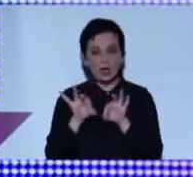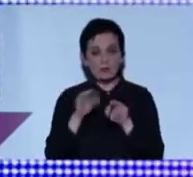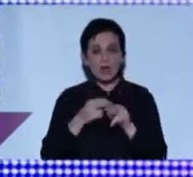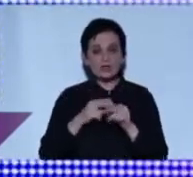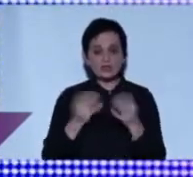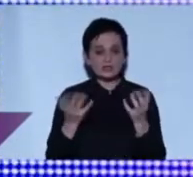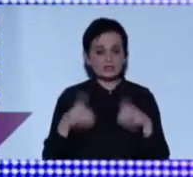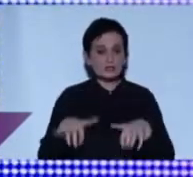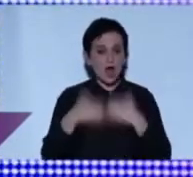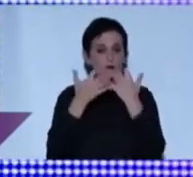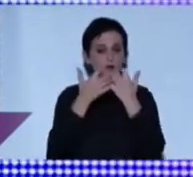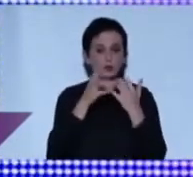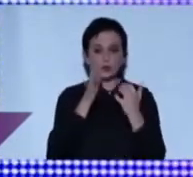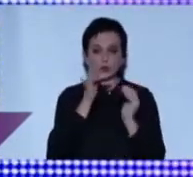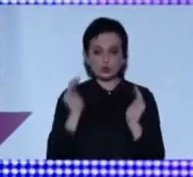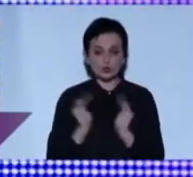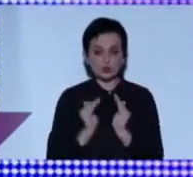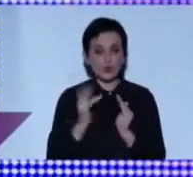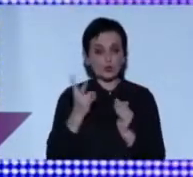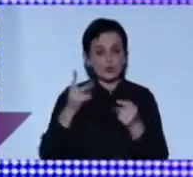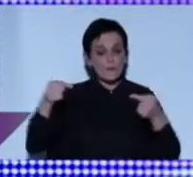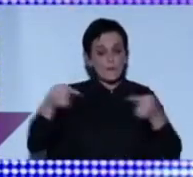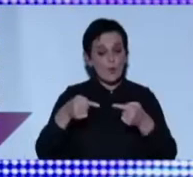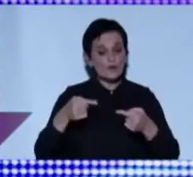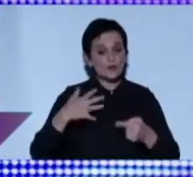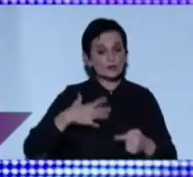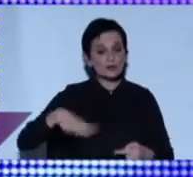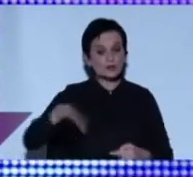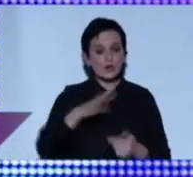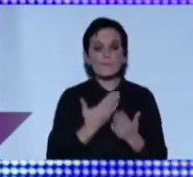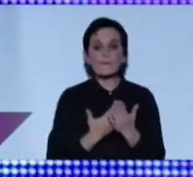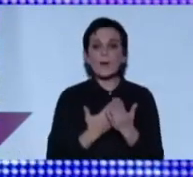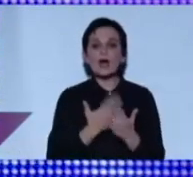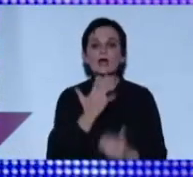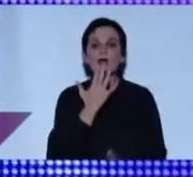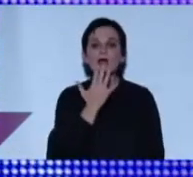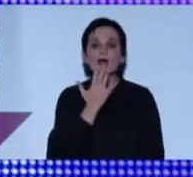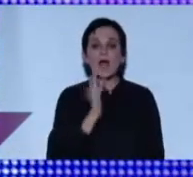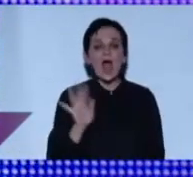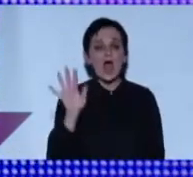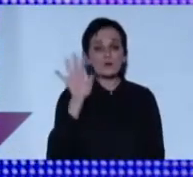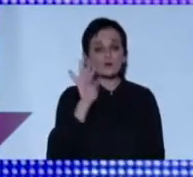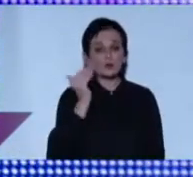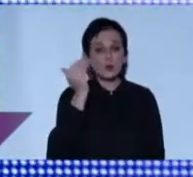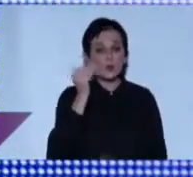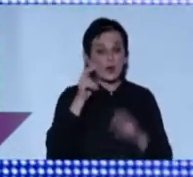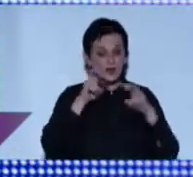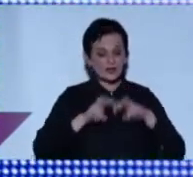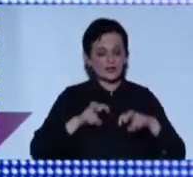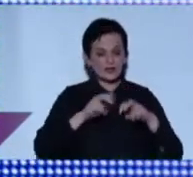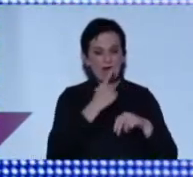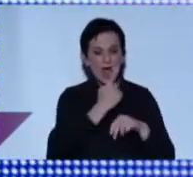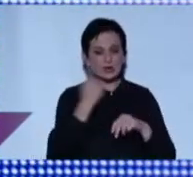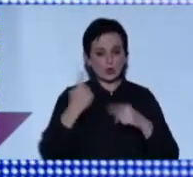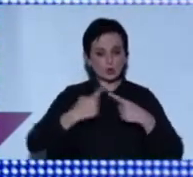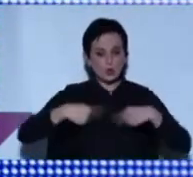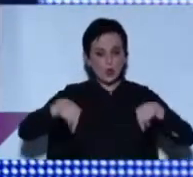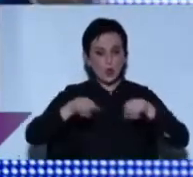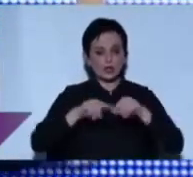შეგვიკვეცავს დროს. რა თქმა უნდა, უნდა მოარგოთ საქართველოს. მაგალითად, ევროპულ მართვა კვლევის ორგანიზაციამ გააკეთა